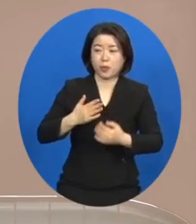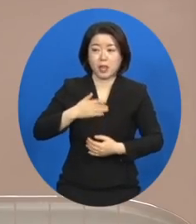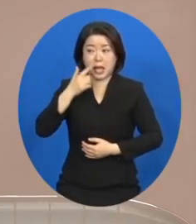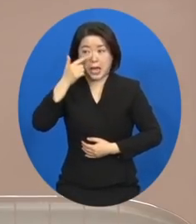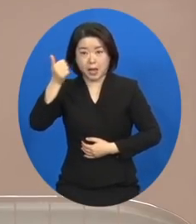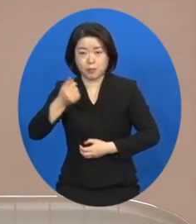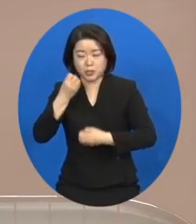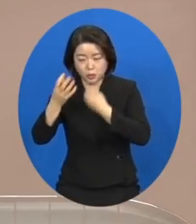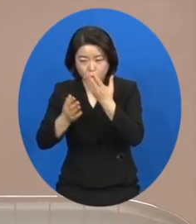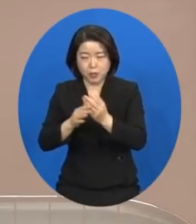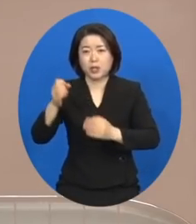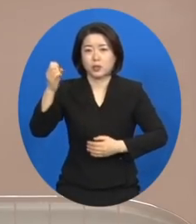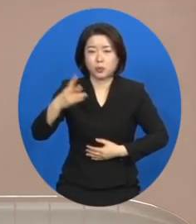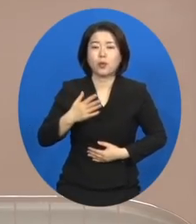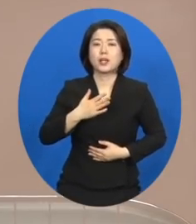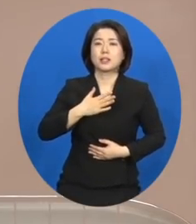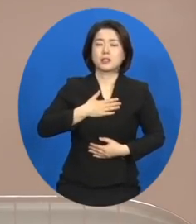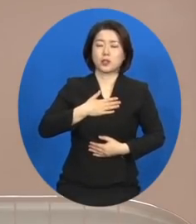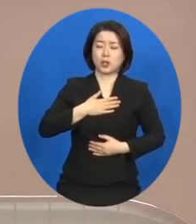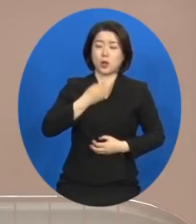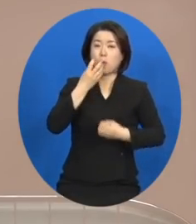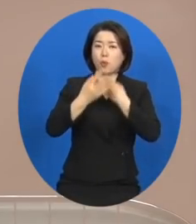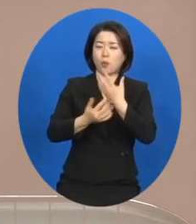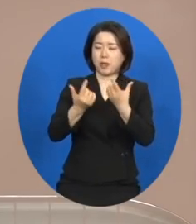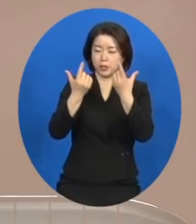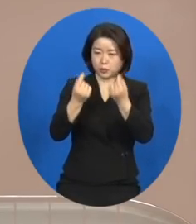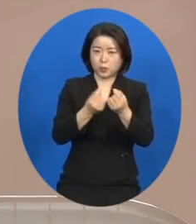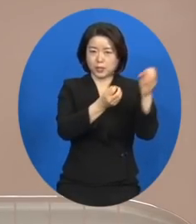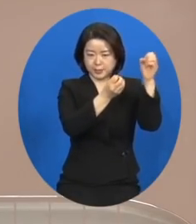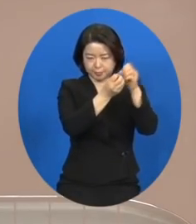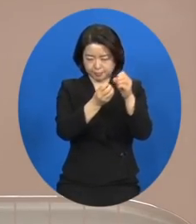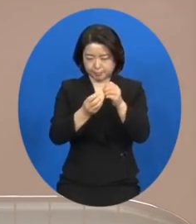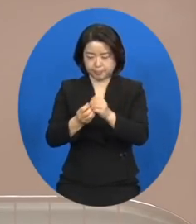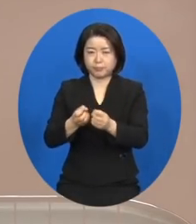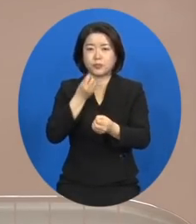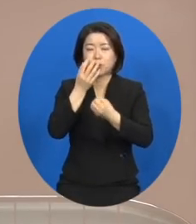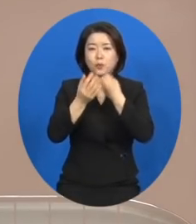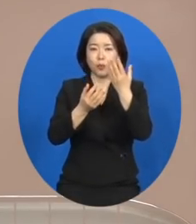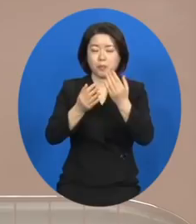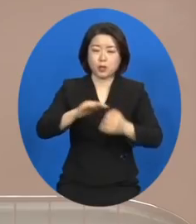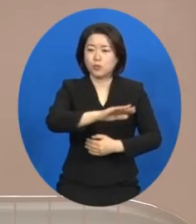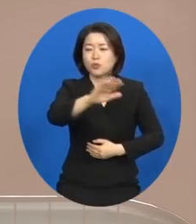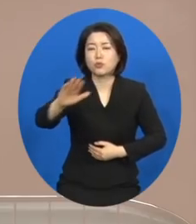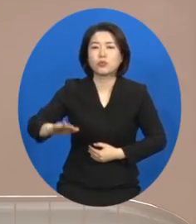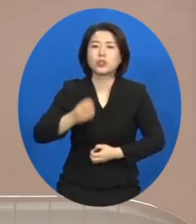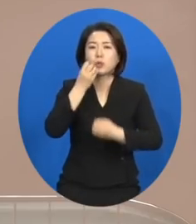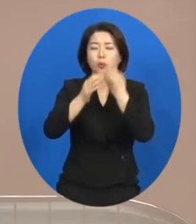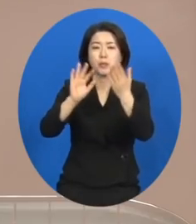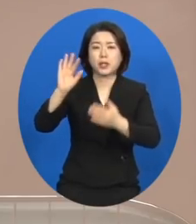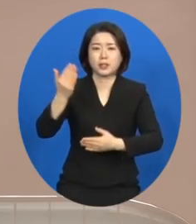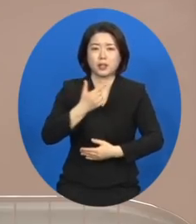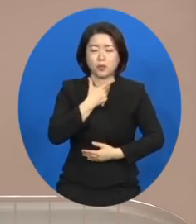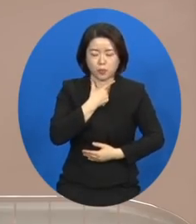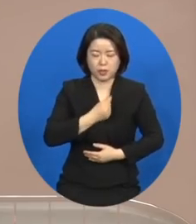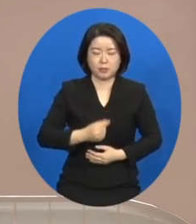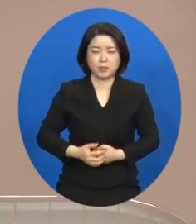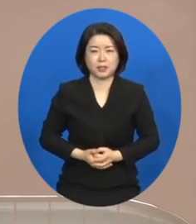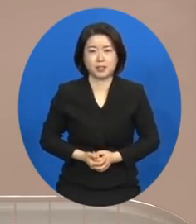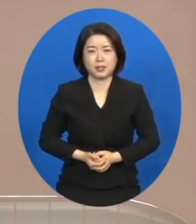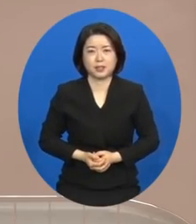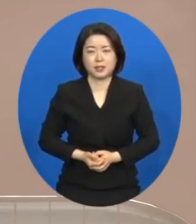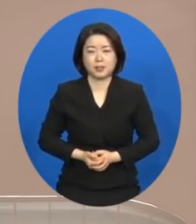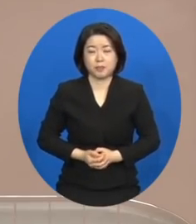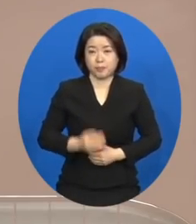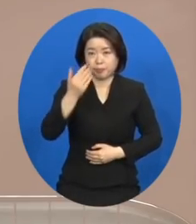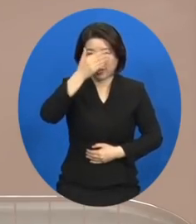또한 동시에 저의 고백이고 이것이 우리의 고백이기를 원합니다. 하나님은